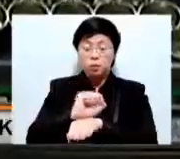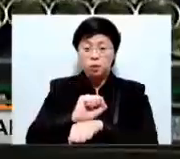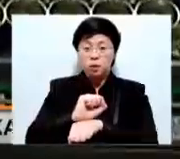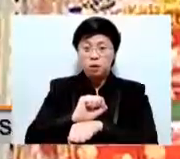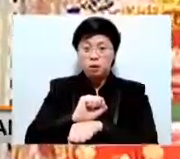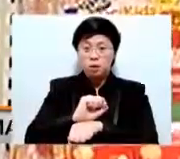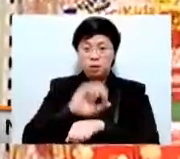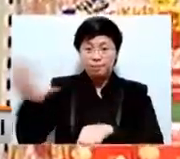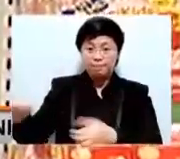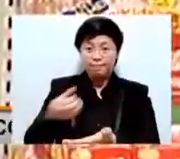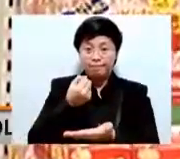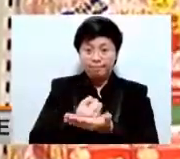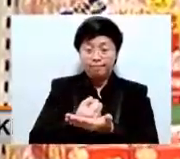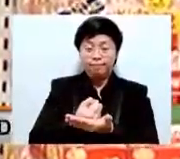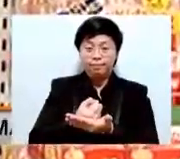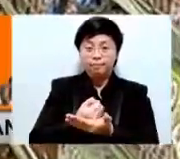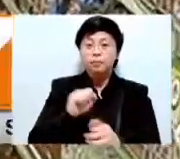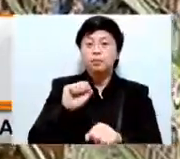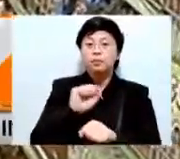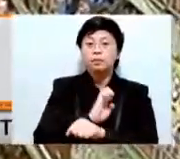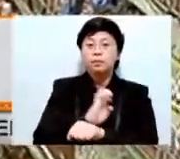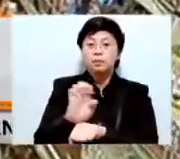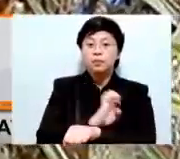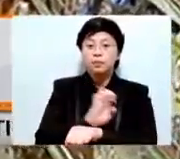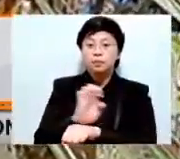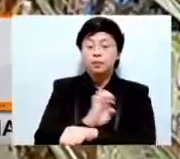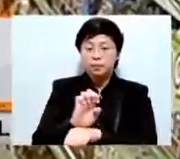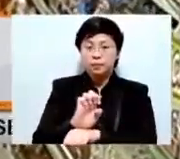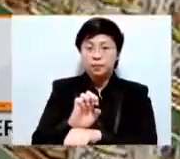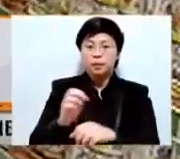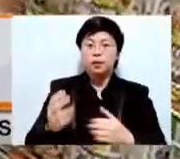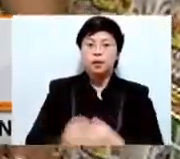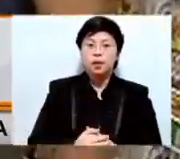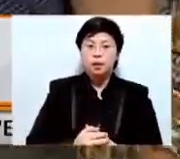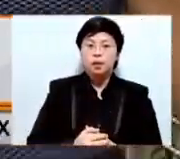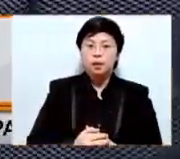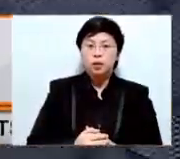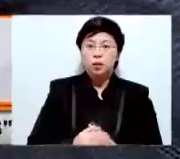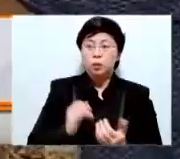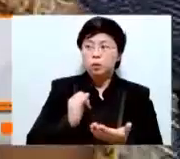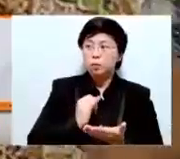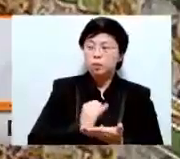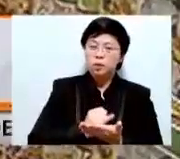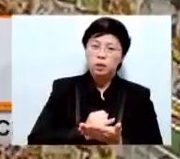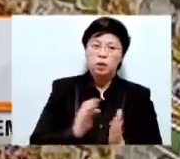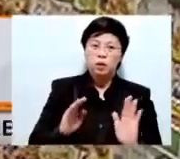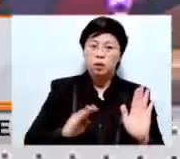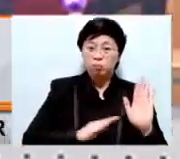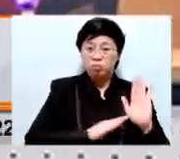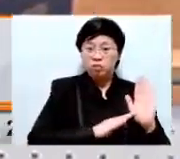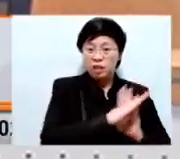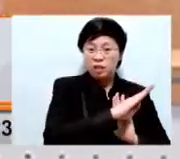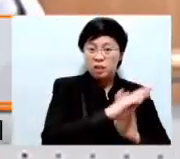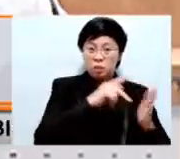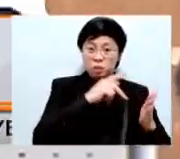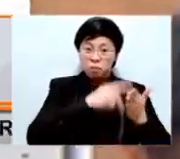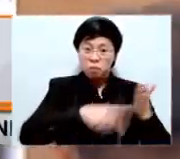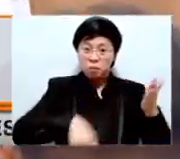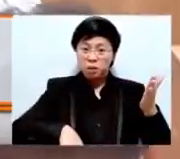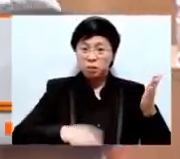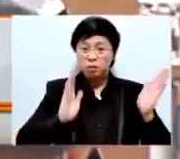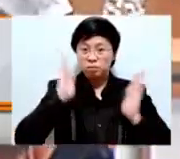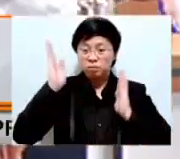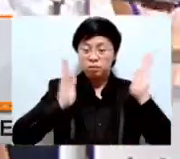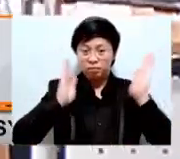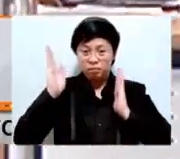manggagawa. Nakontra kasi nito ang banta ng inflation o bilis ng pagtaas ng presyo at serbisyo. Pero kahit bumaba